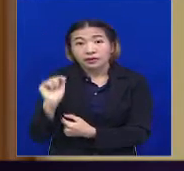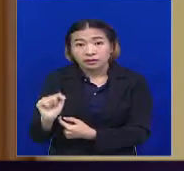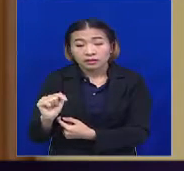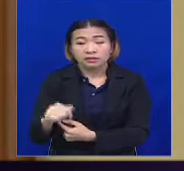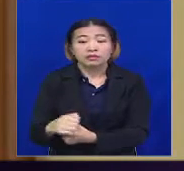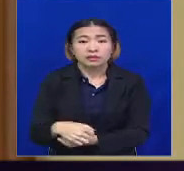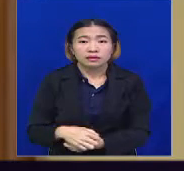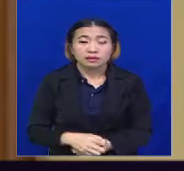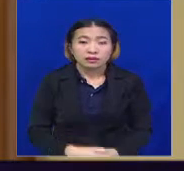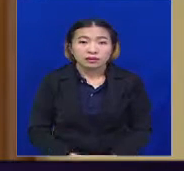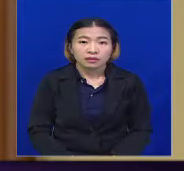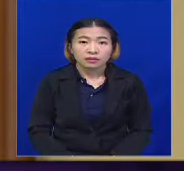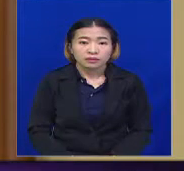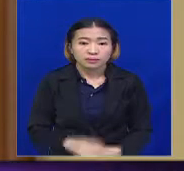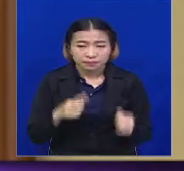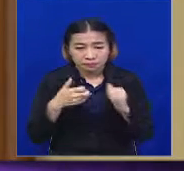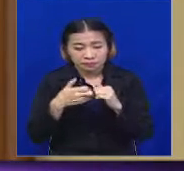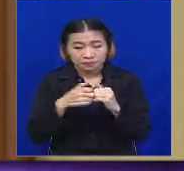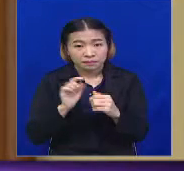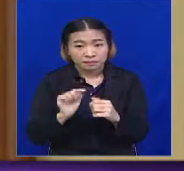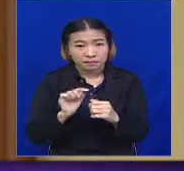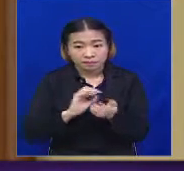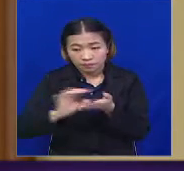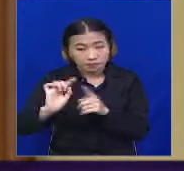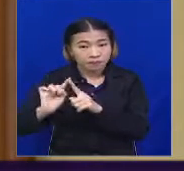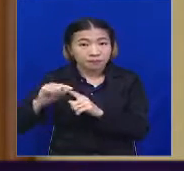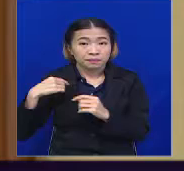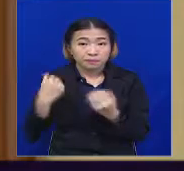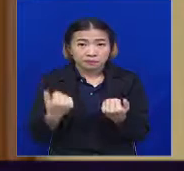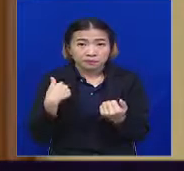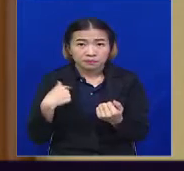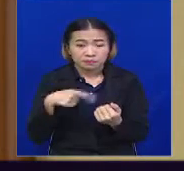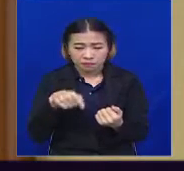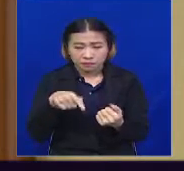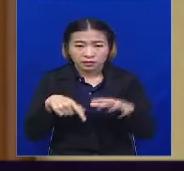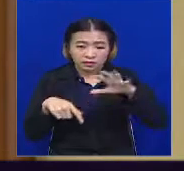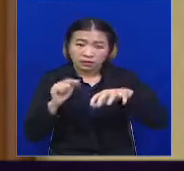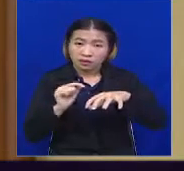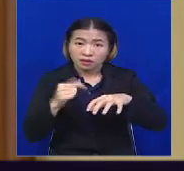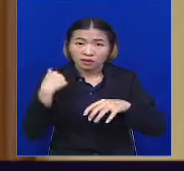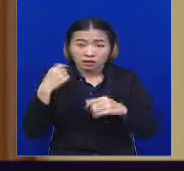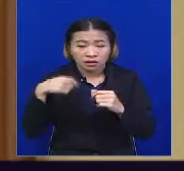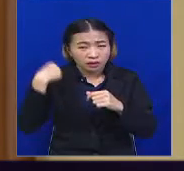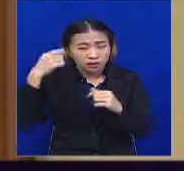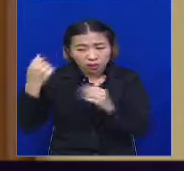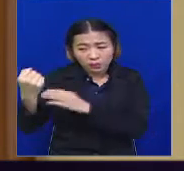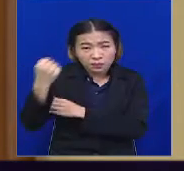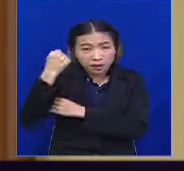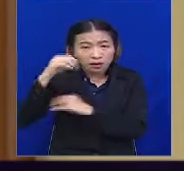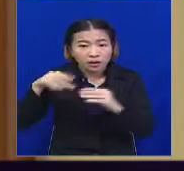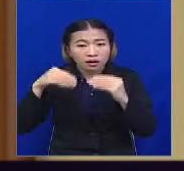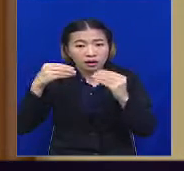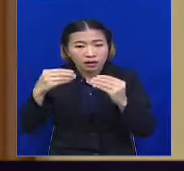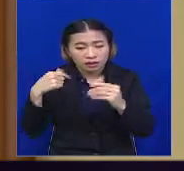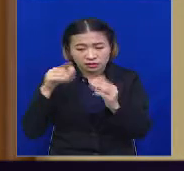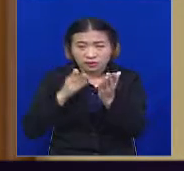มาเลยใช่ไหม เพราะว่ามันก็จะส่งผลต่อการที่เราจะจัดซื้อส่งผลต่อความเชื่อมั่นของประชาชน ก็นี่ก็คอนเกิร์ตนี่แหละคือความเชื่อมั่นแหละมีแต่เธอเนี่ยนะ